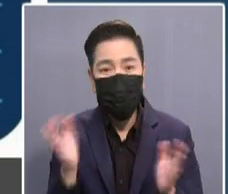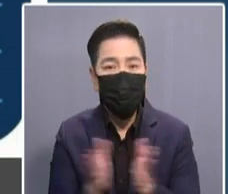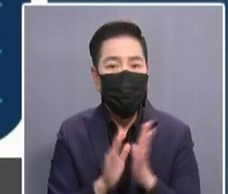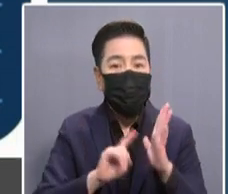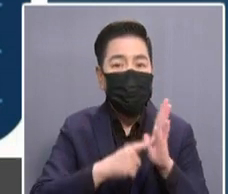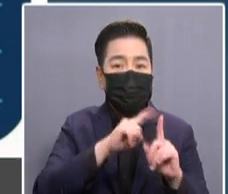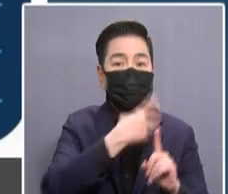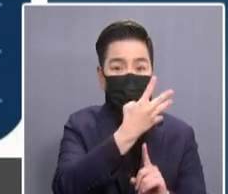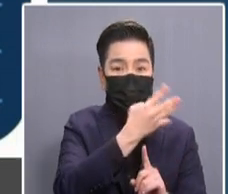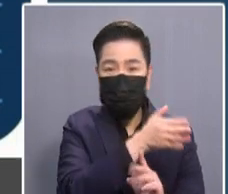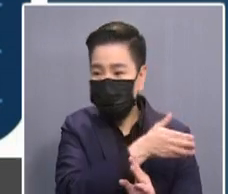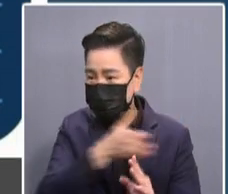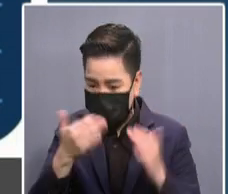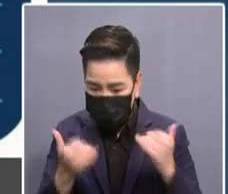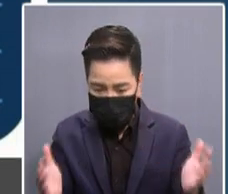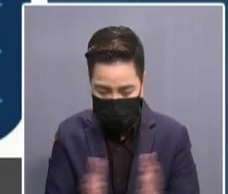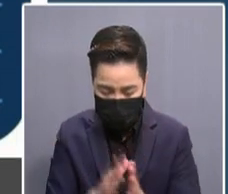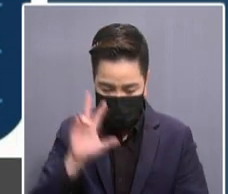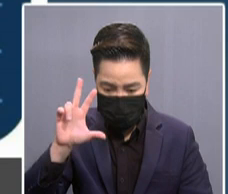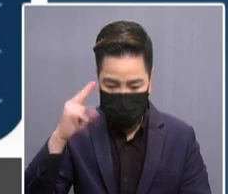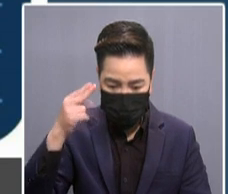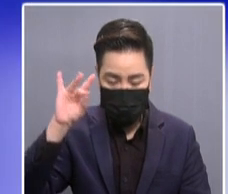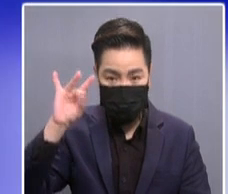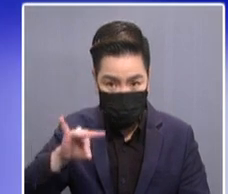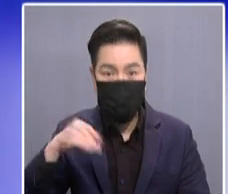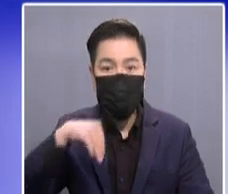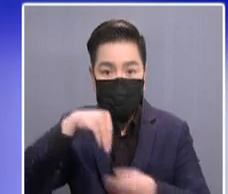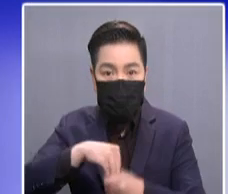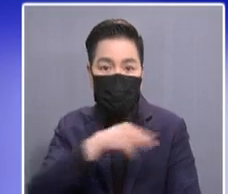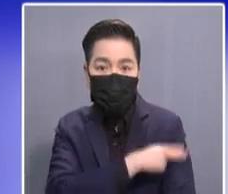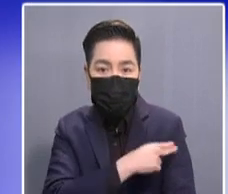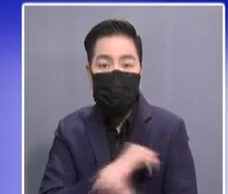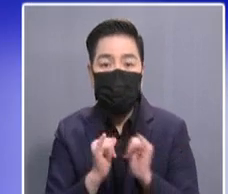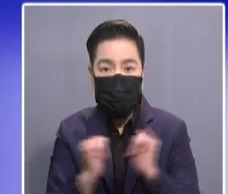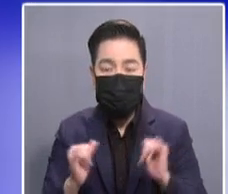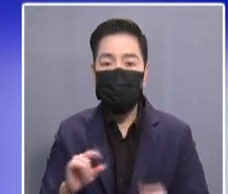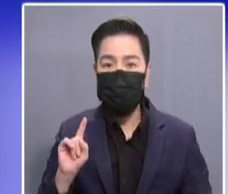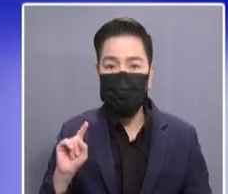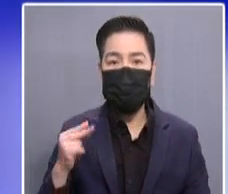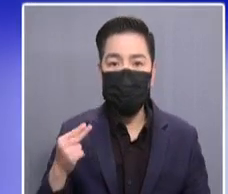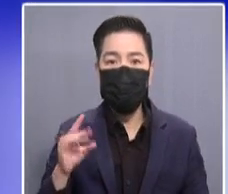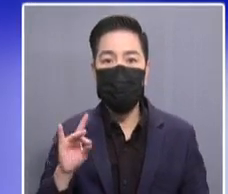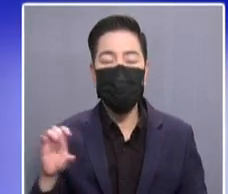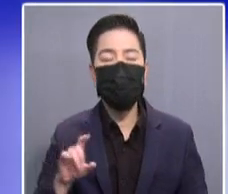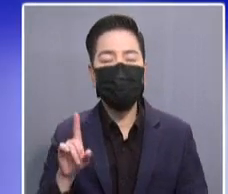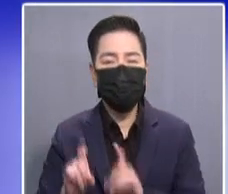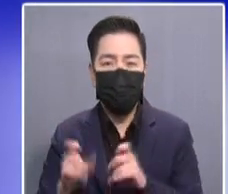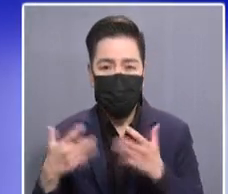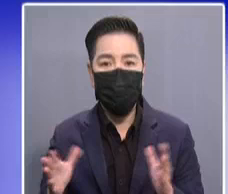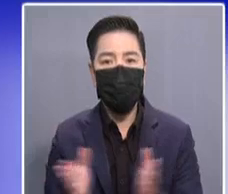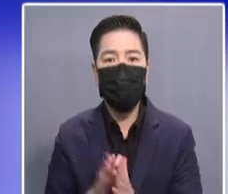งแต่เดือนเมษายนไปแล้ว 38,000 รายยังรักษาตัวอยู่ 1,800 รายแล้วก็เสียชีวิตร่